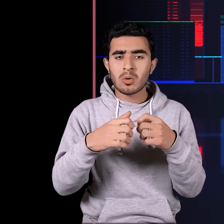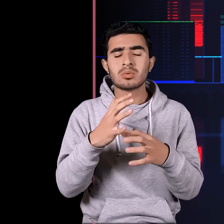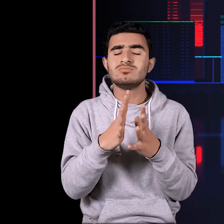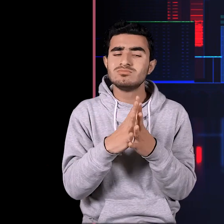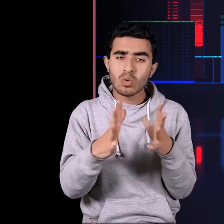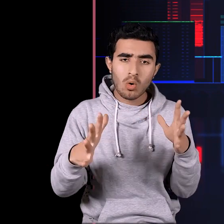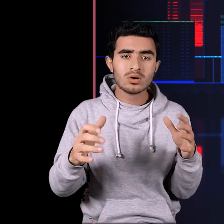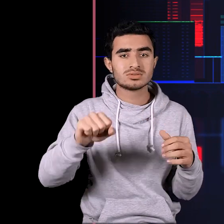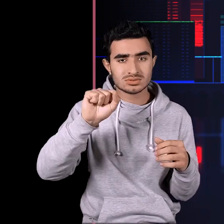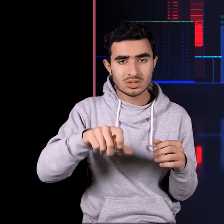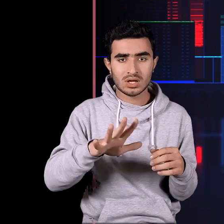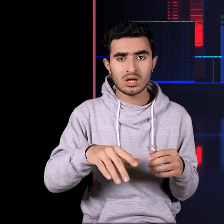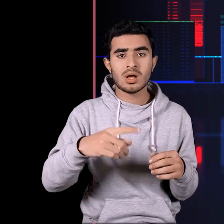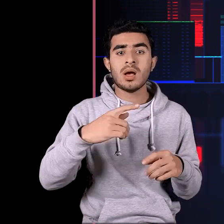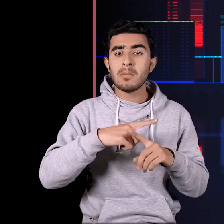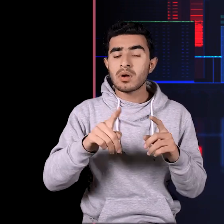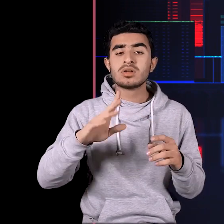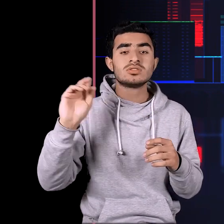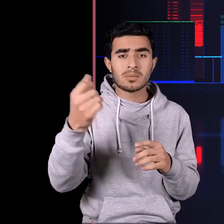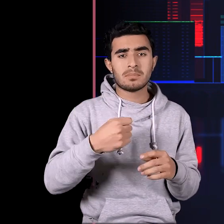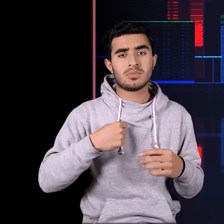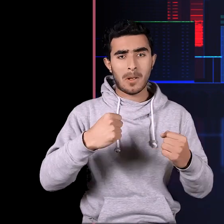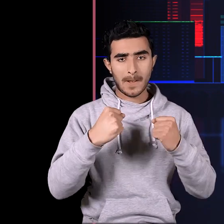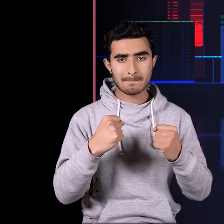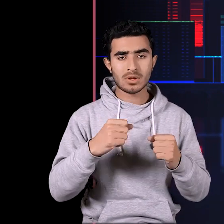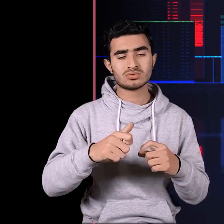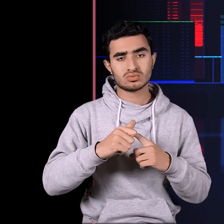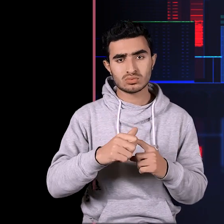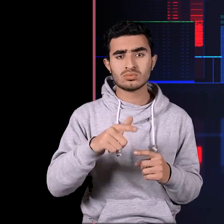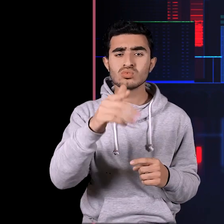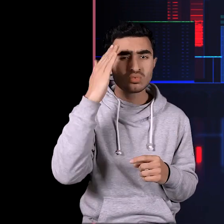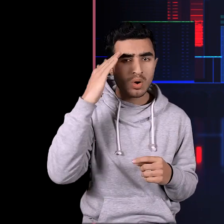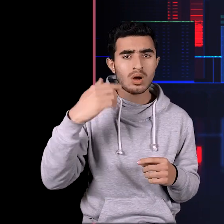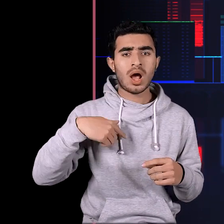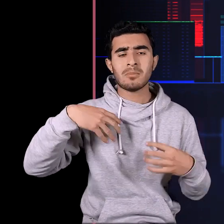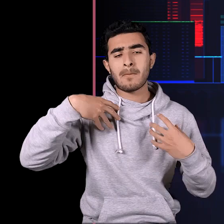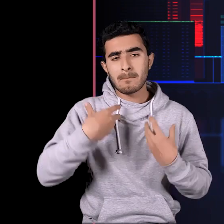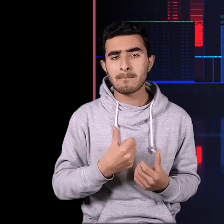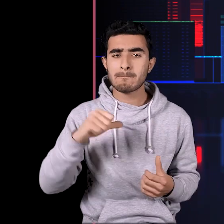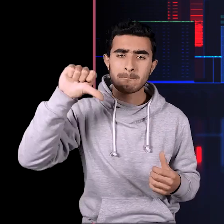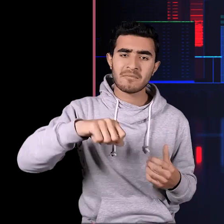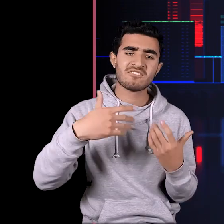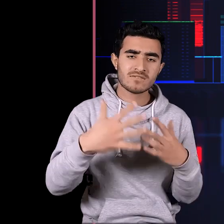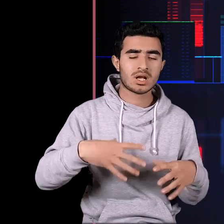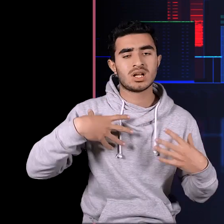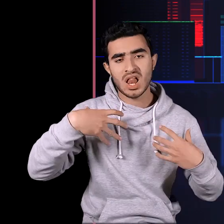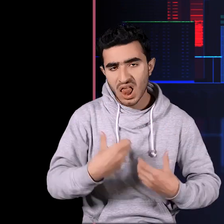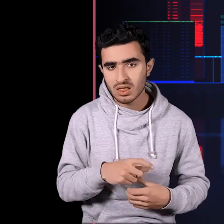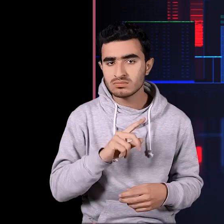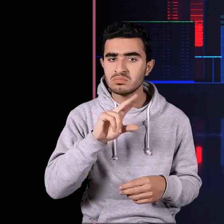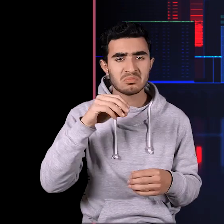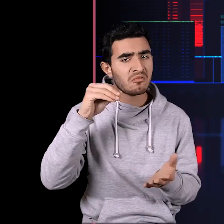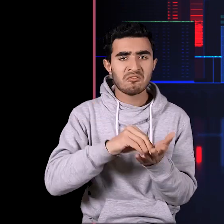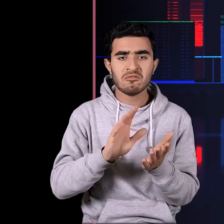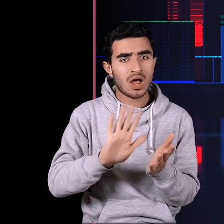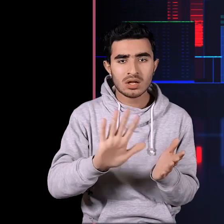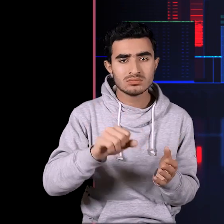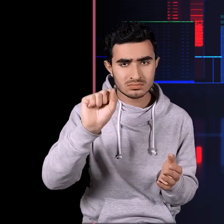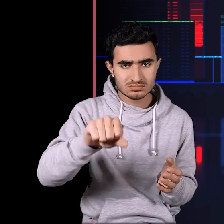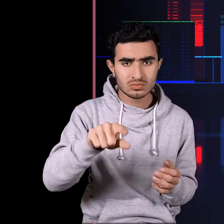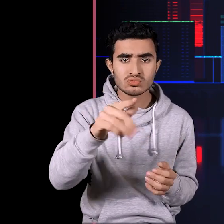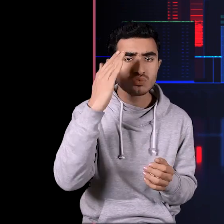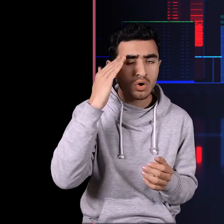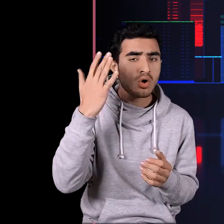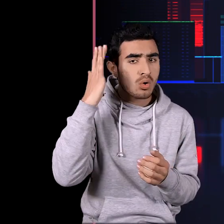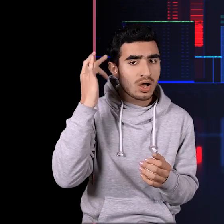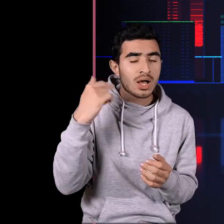वो हिम्मत से, बिकॉज आप गिव अप तो नहीं कर सकते ना, हम ऐसे हार मान के तो नहीं बैठ सकते. क्योंकि जो पीछे गुजर गया, व्हाट वाज इन द